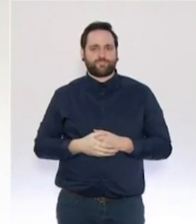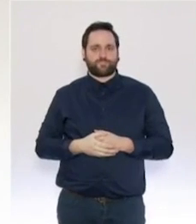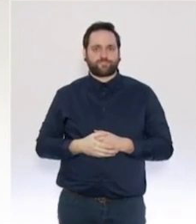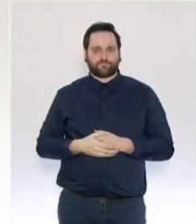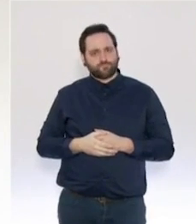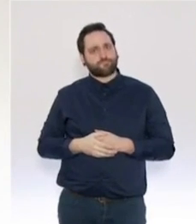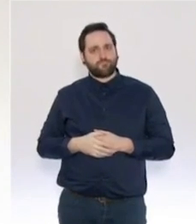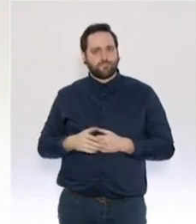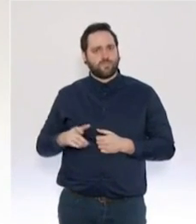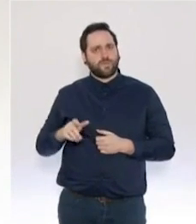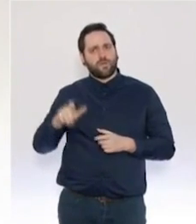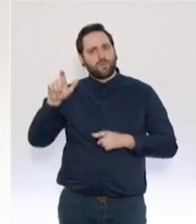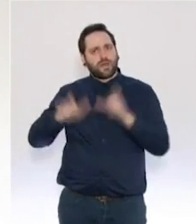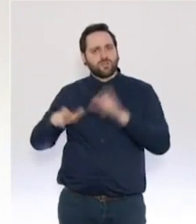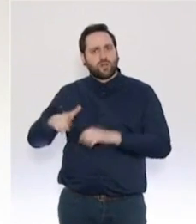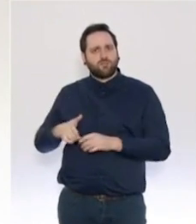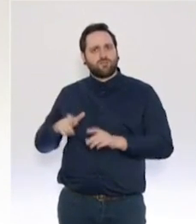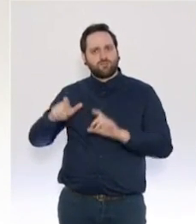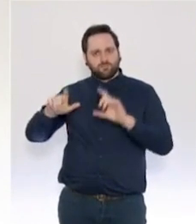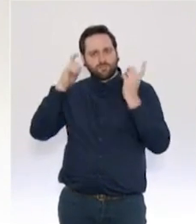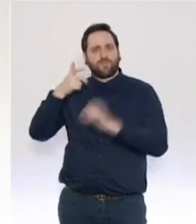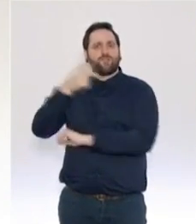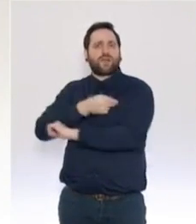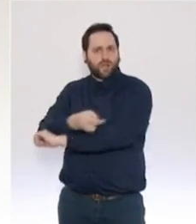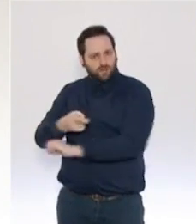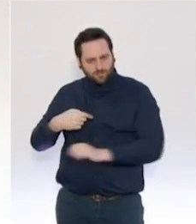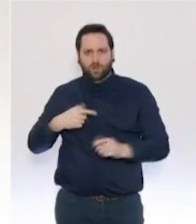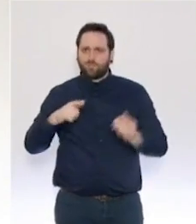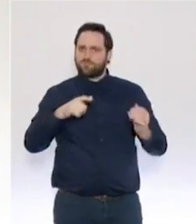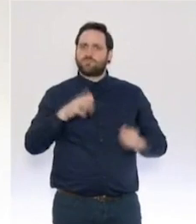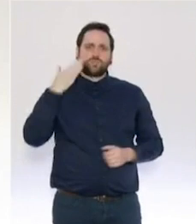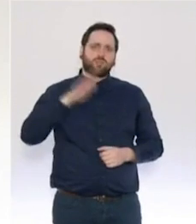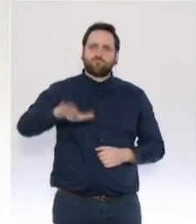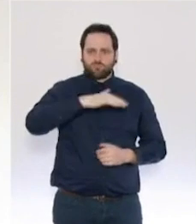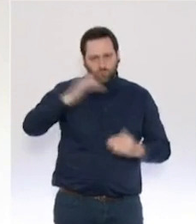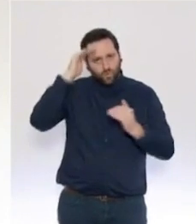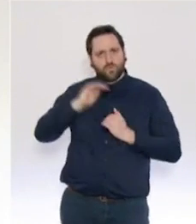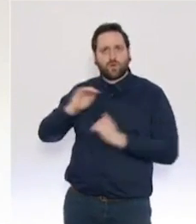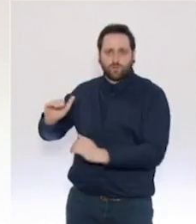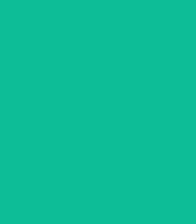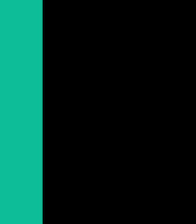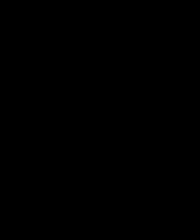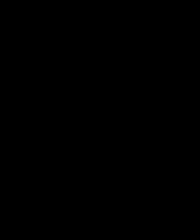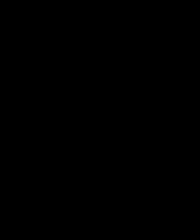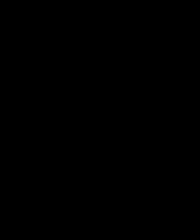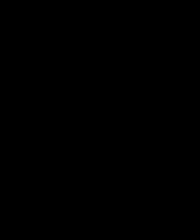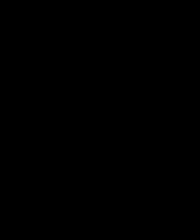et cela nous permettra de renforcer encore la proximité de cette campagne vaccinale